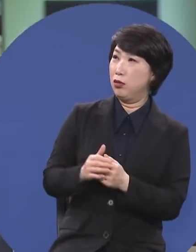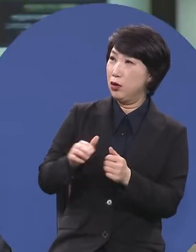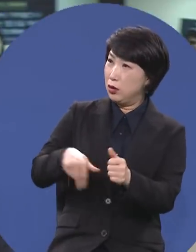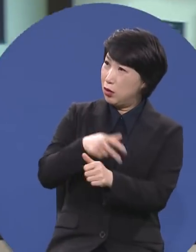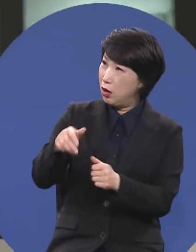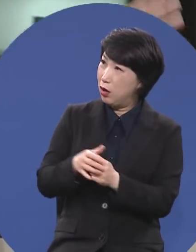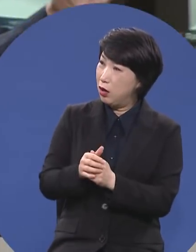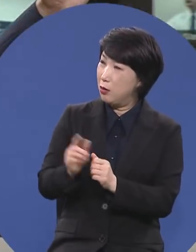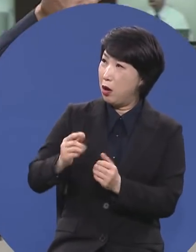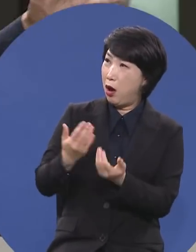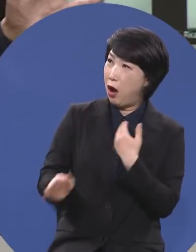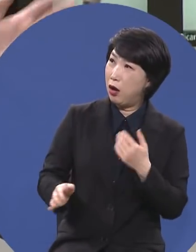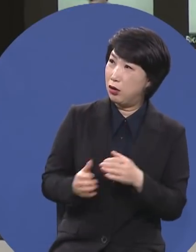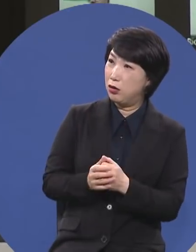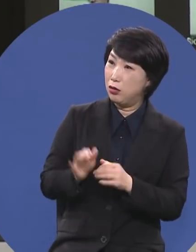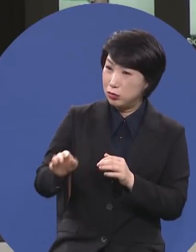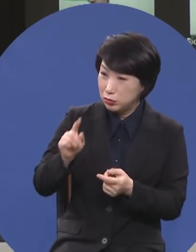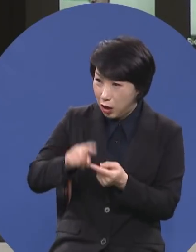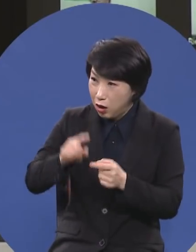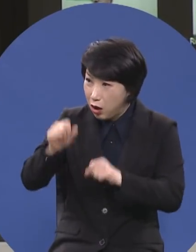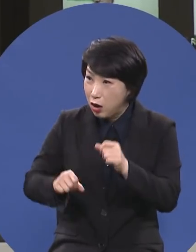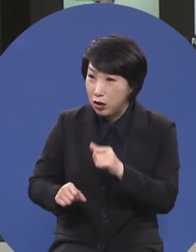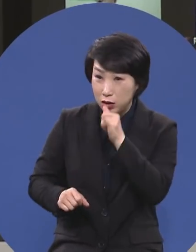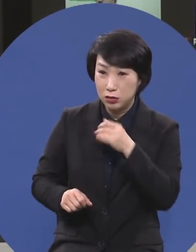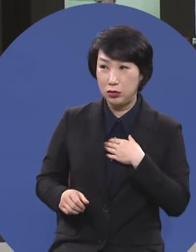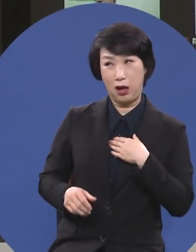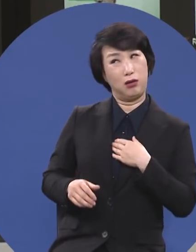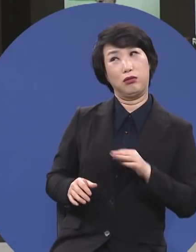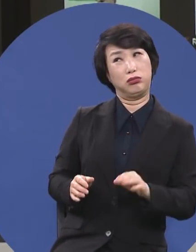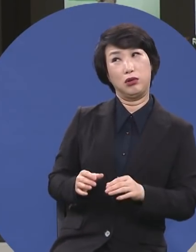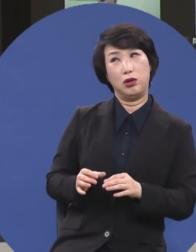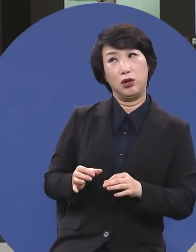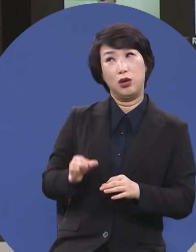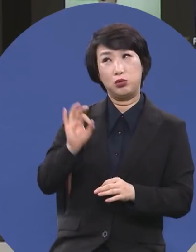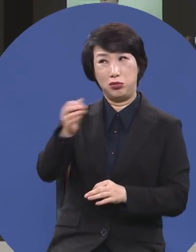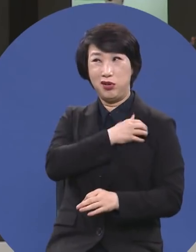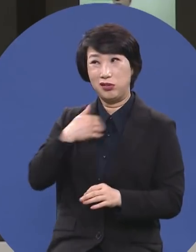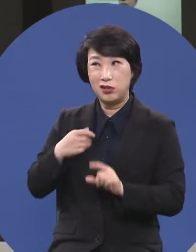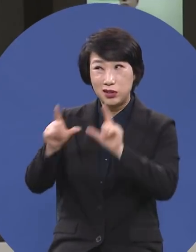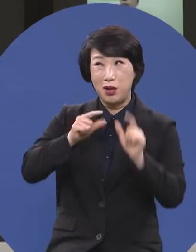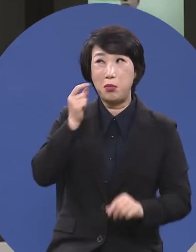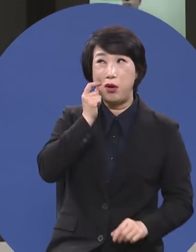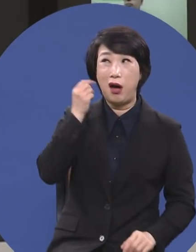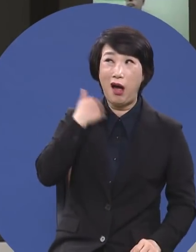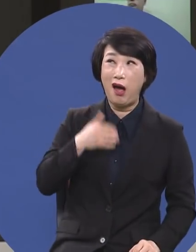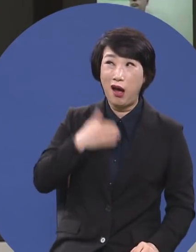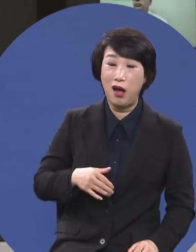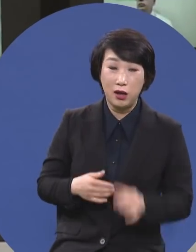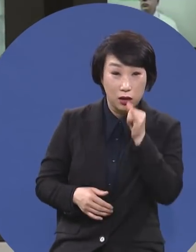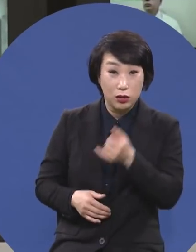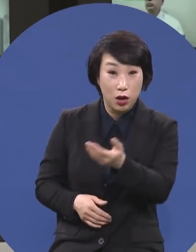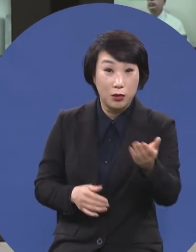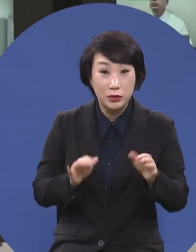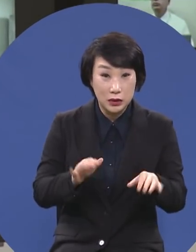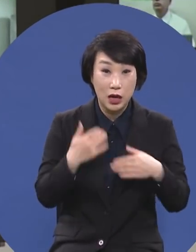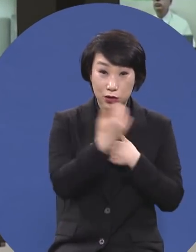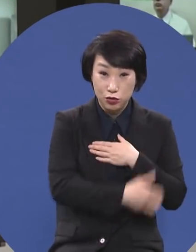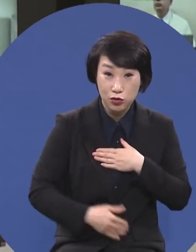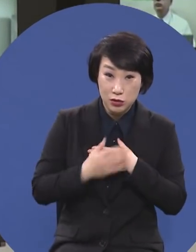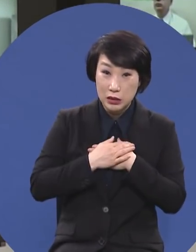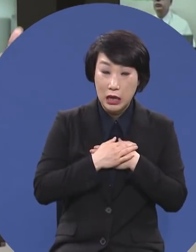맞지 않는데 이렇게 하면 경제적으로 우리가 윤택하게 살 수 없는데 이래 가면서 자기